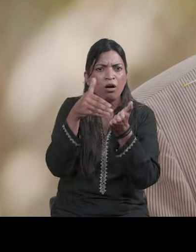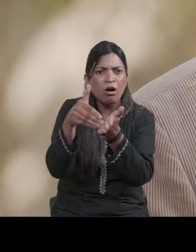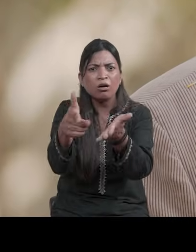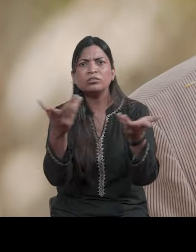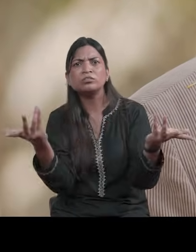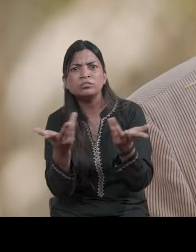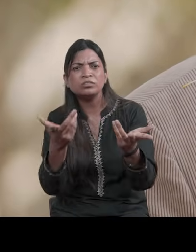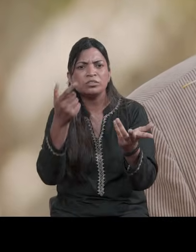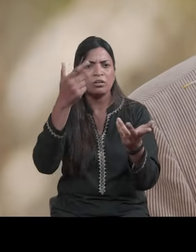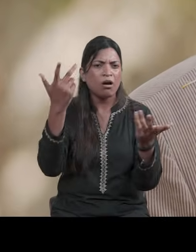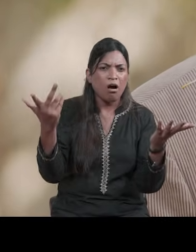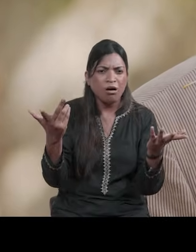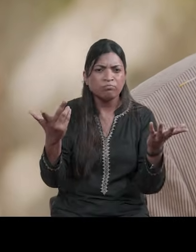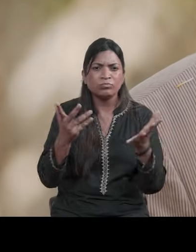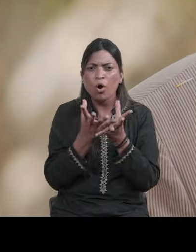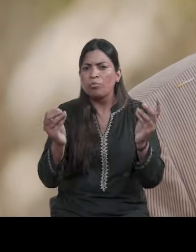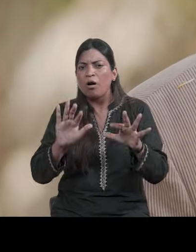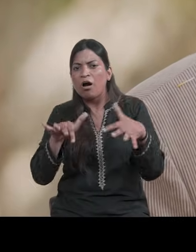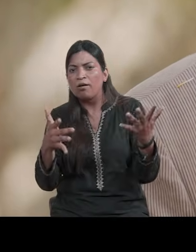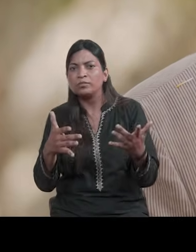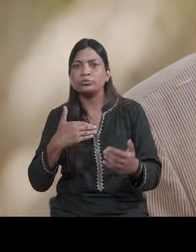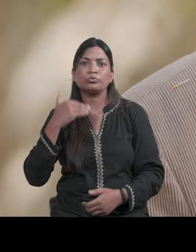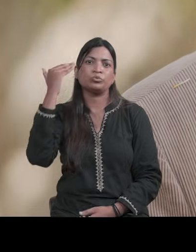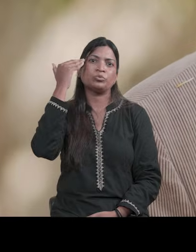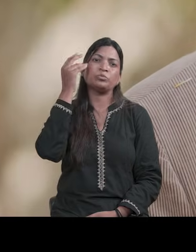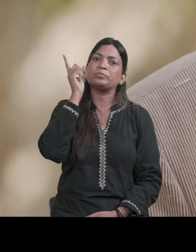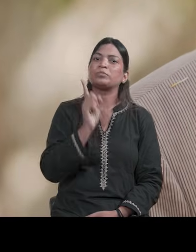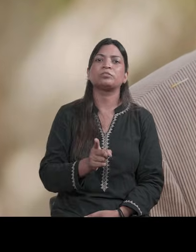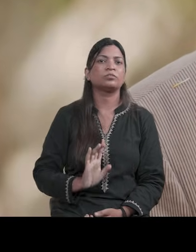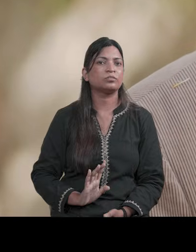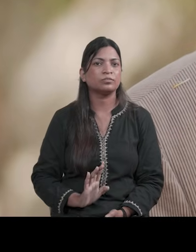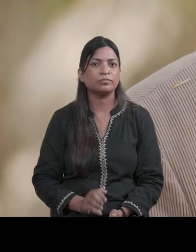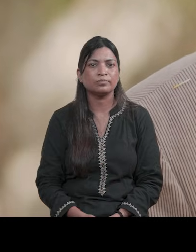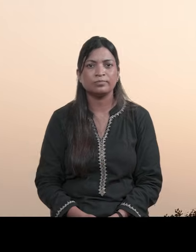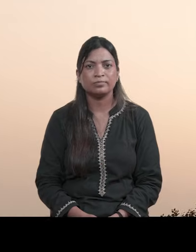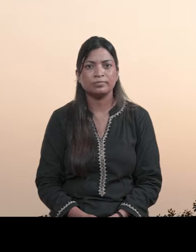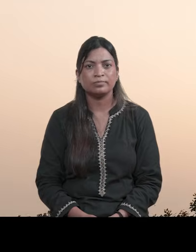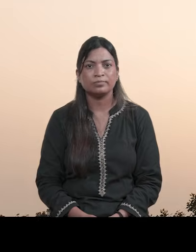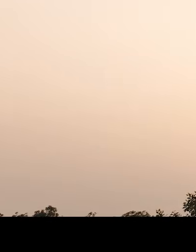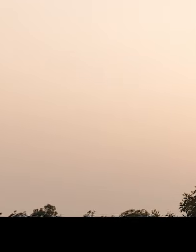पता तो चले कि उनकी क्या दिक्कतें आती हैं और हम उनको किस तरह से सॉल्व कर सकते हैं, चीज़ें अपने आप सुधरने लगती हैं।